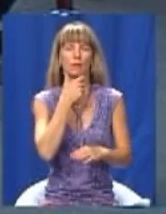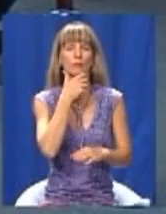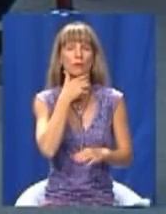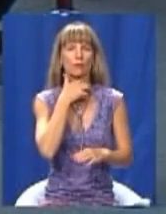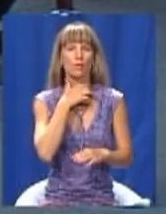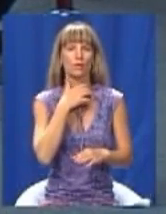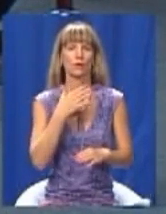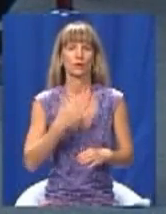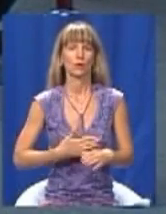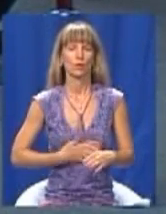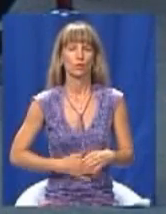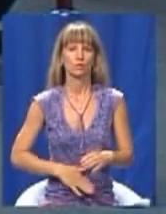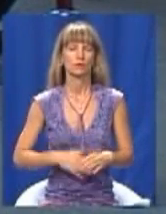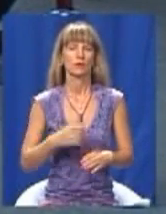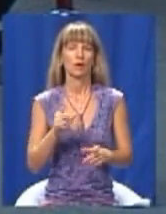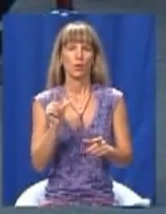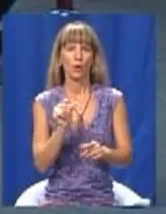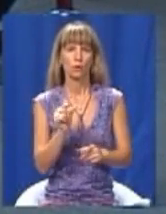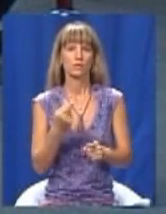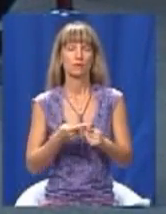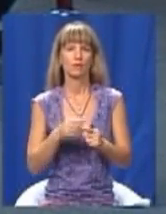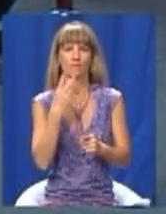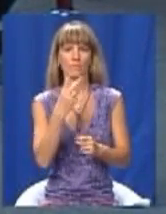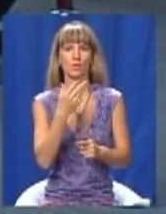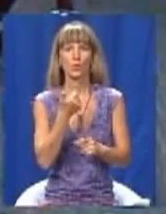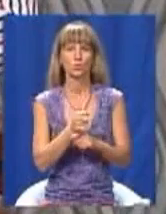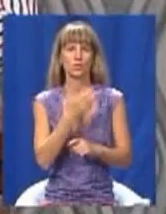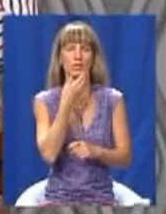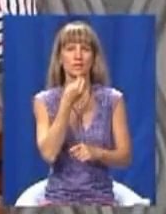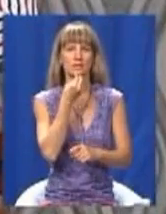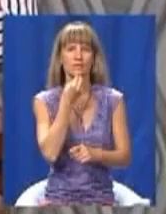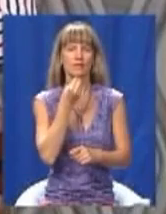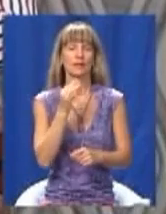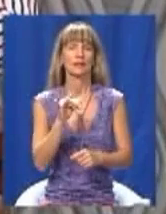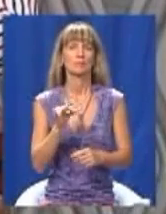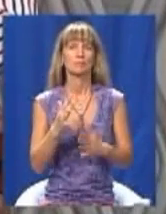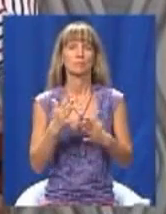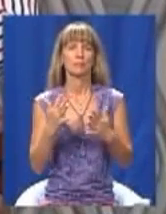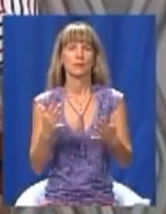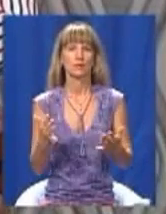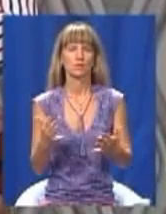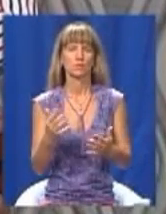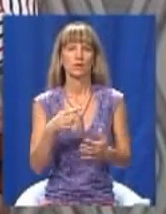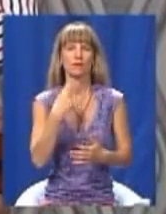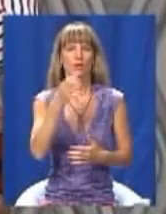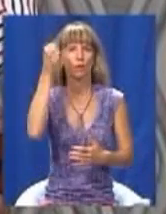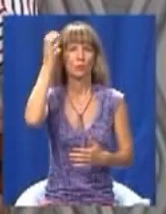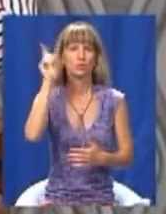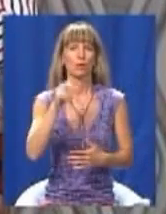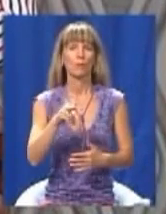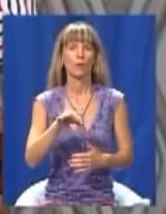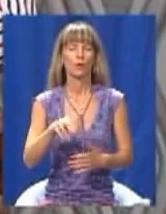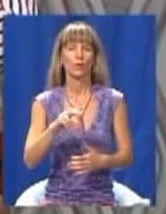животі коротша трохи. Тому, дійсно, виглядають вони дуже і дуже гарно, ці коти. І більше того, що кажуть ще науковці, що порода